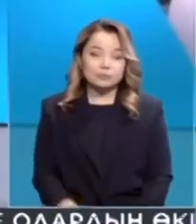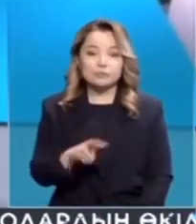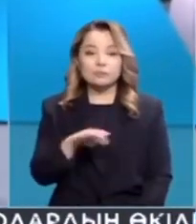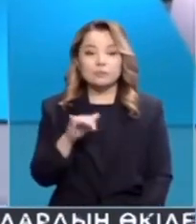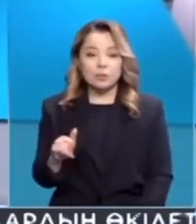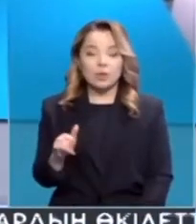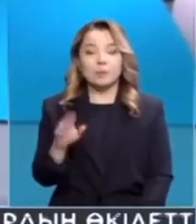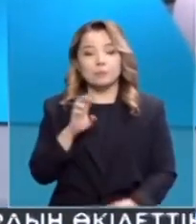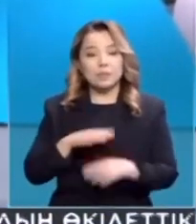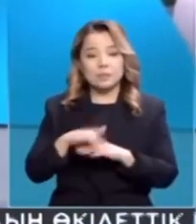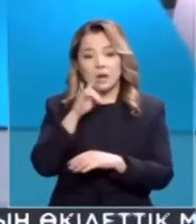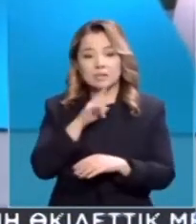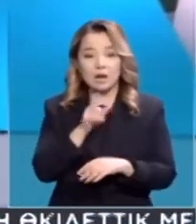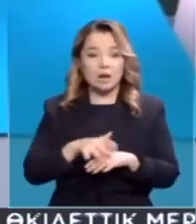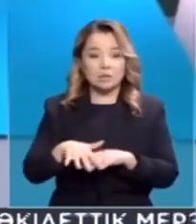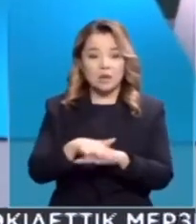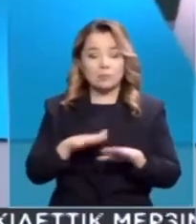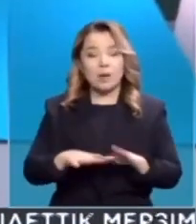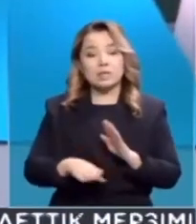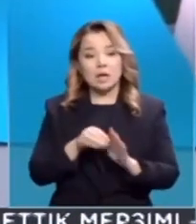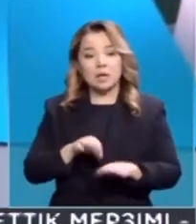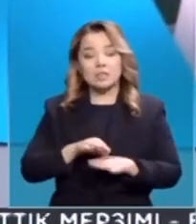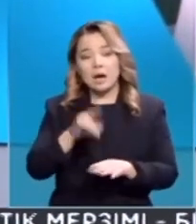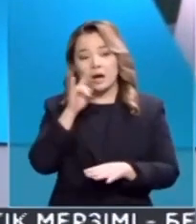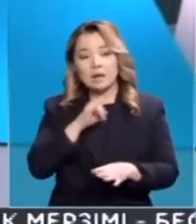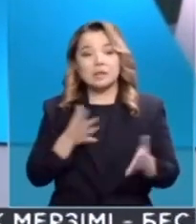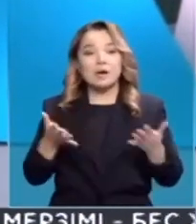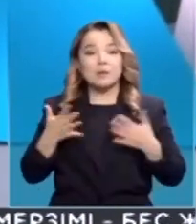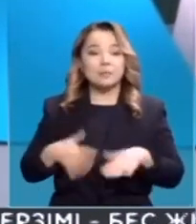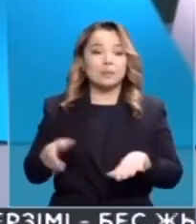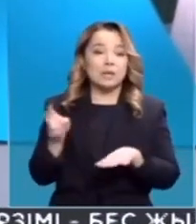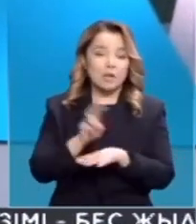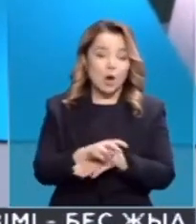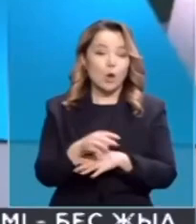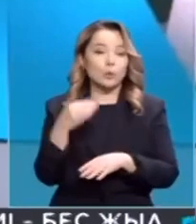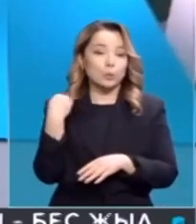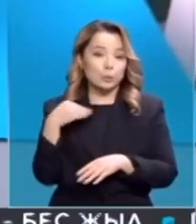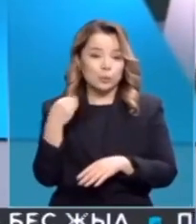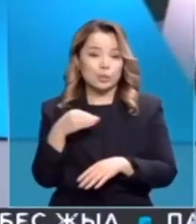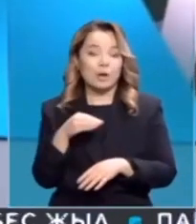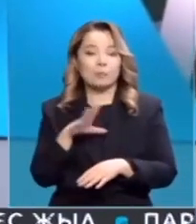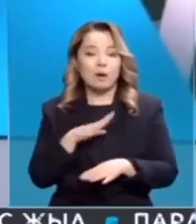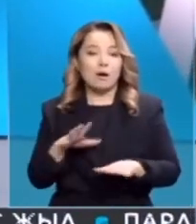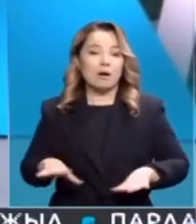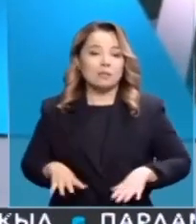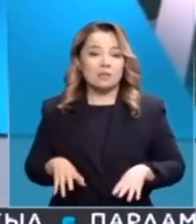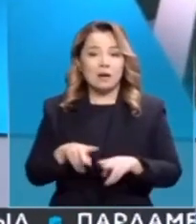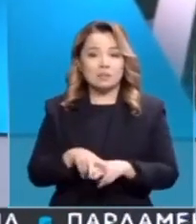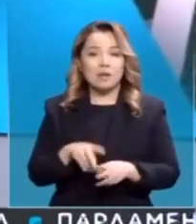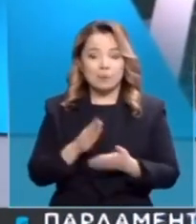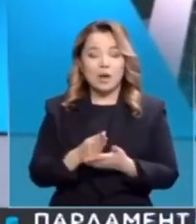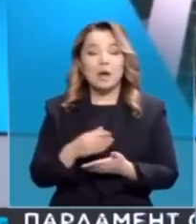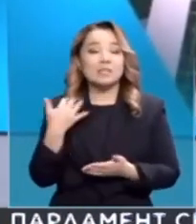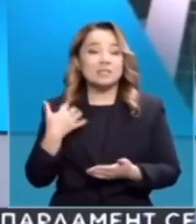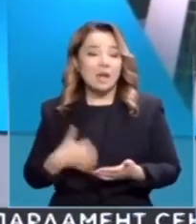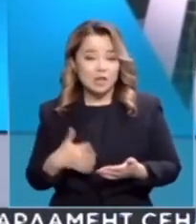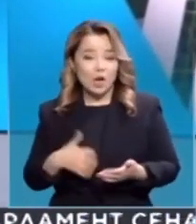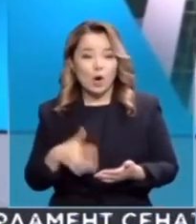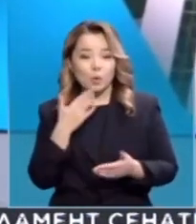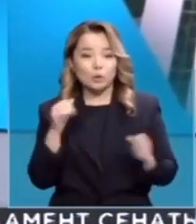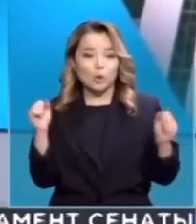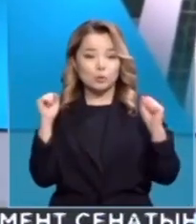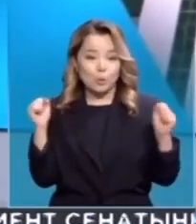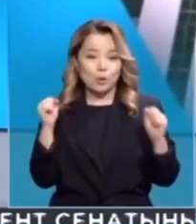Маңғыстау мен Батыс Қазақстан халқы сайлауға қазақи киіммен барса, түркістандық шабандоздар салт атпен жетті. Ал Таразда ұлттық